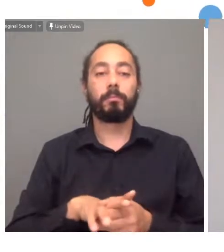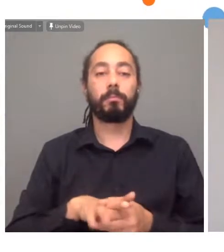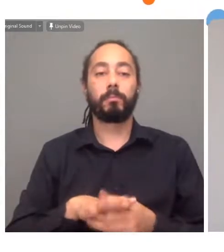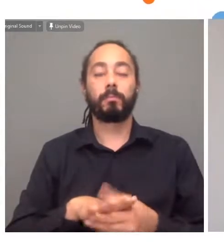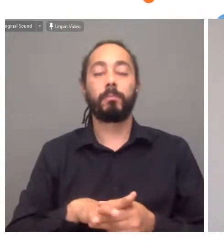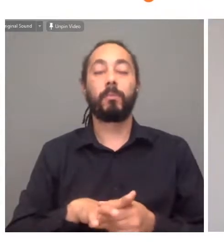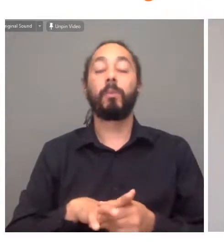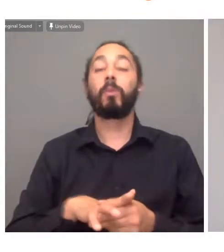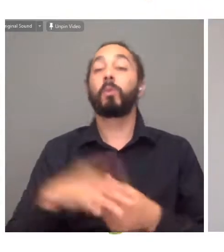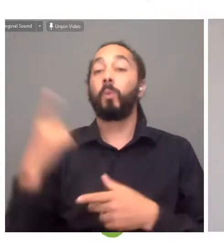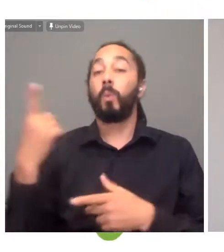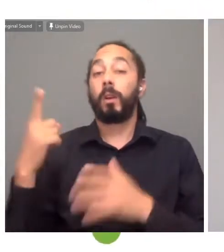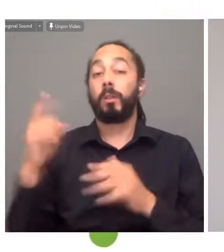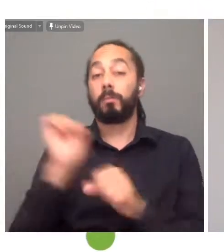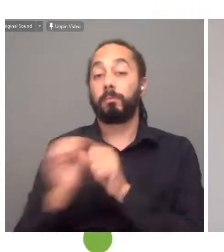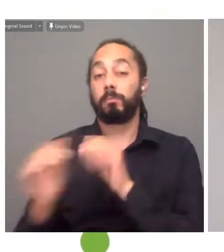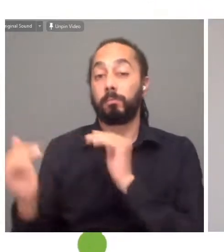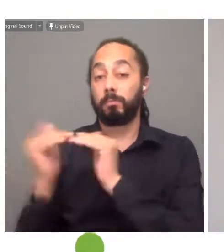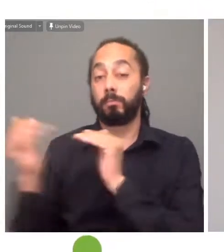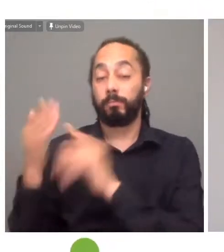sont en cours de renouvellement d'entente.